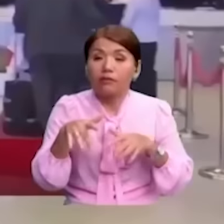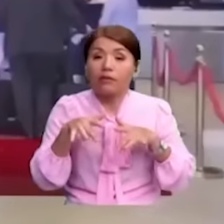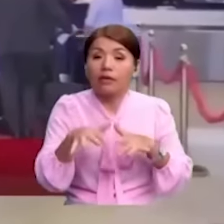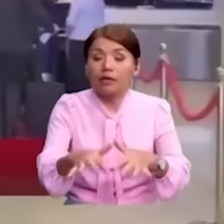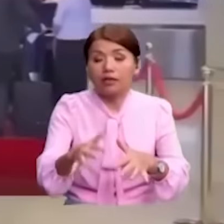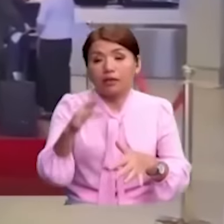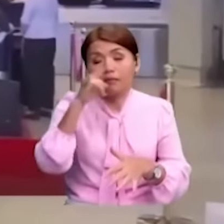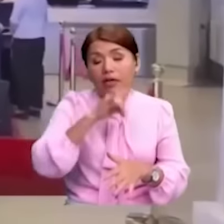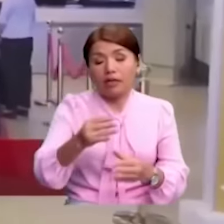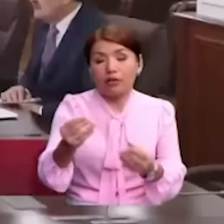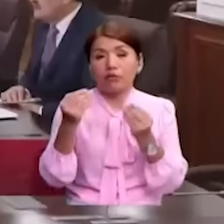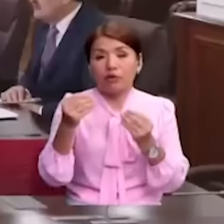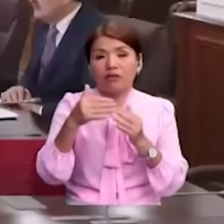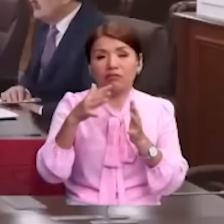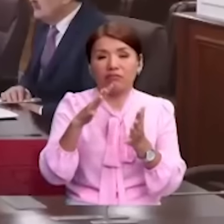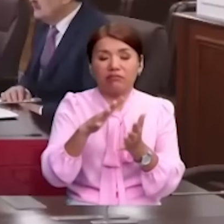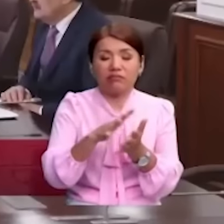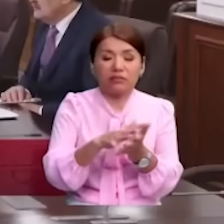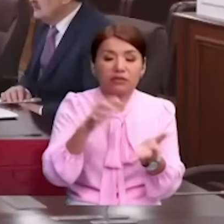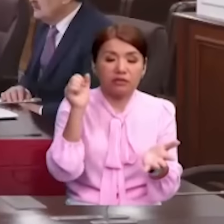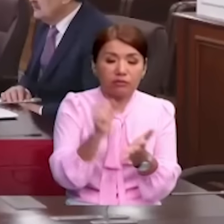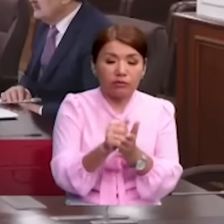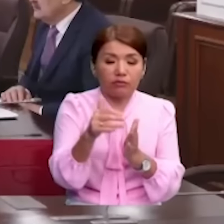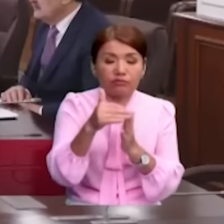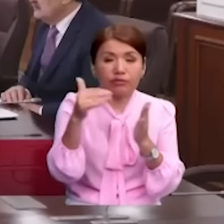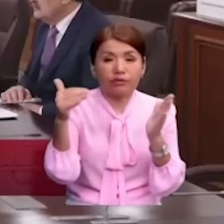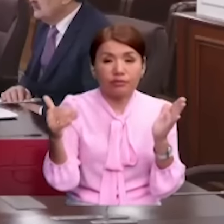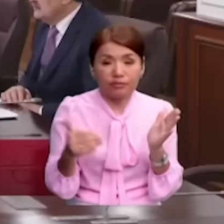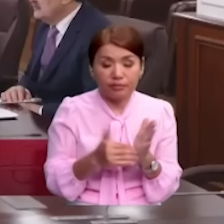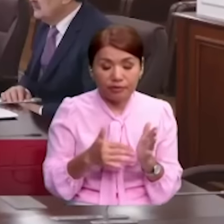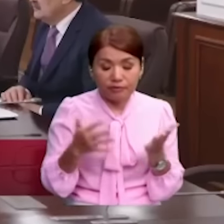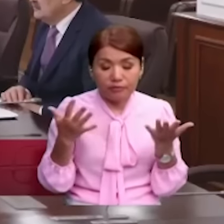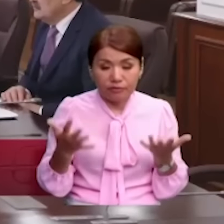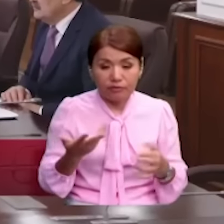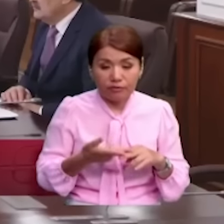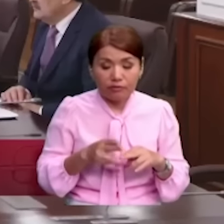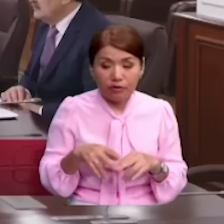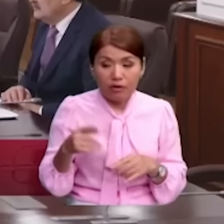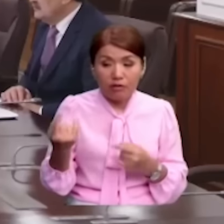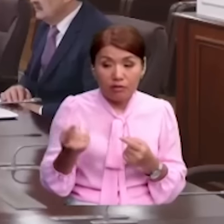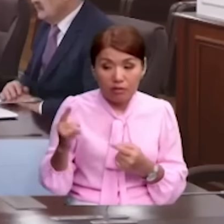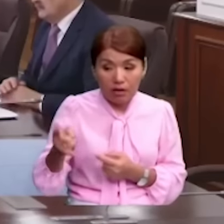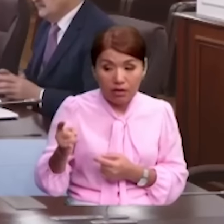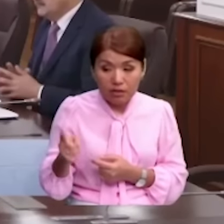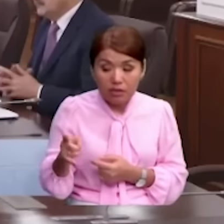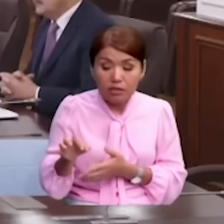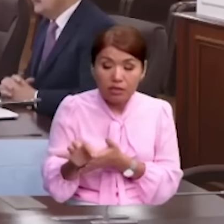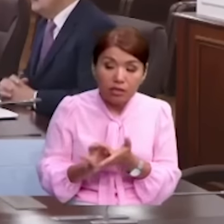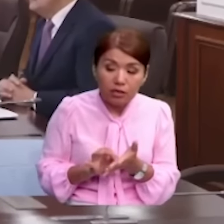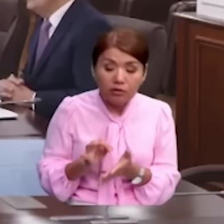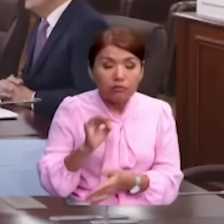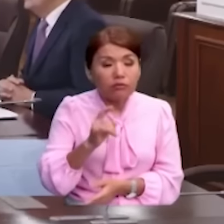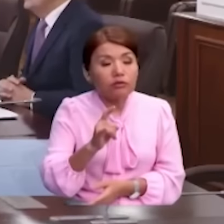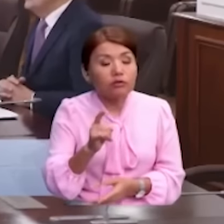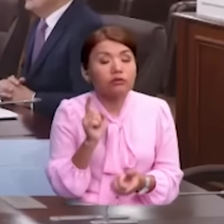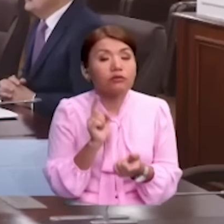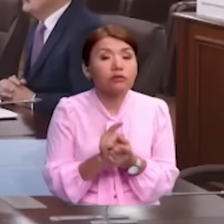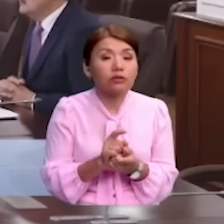имиджіне нұқсан келтіреді. Әуежайдан шыққан шетелдік турист бірден ақшаға құныққан такси жүргізушілеріне